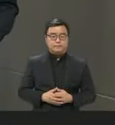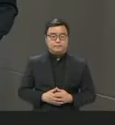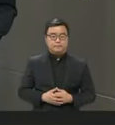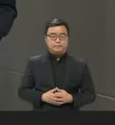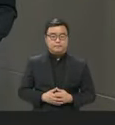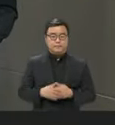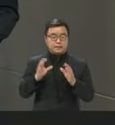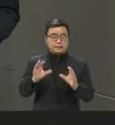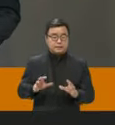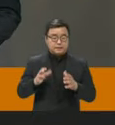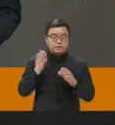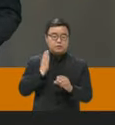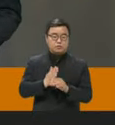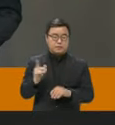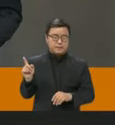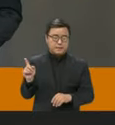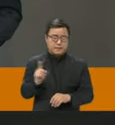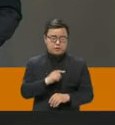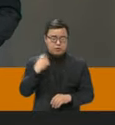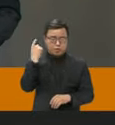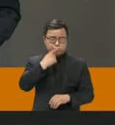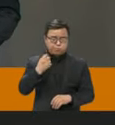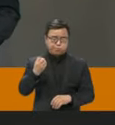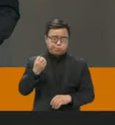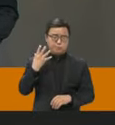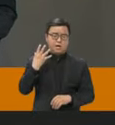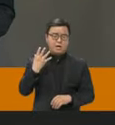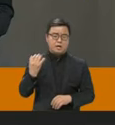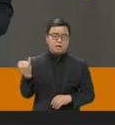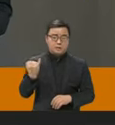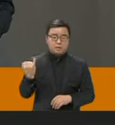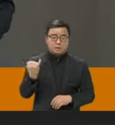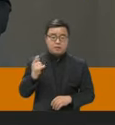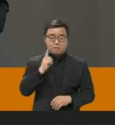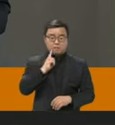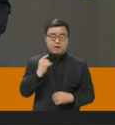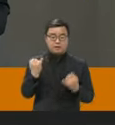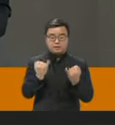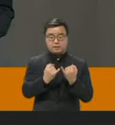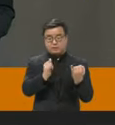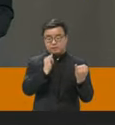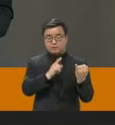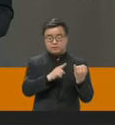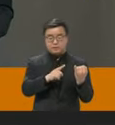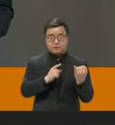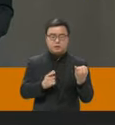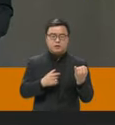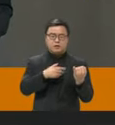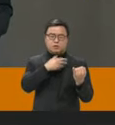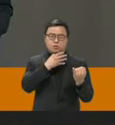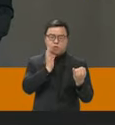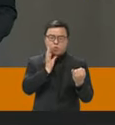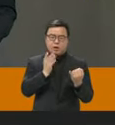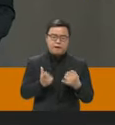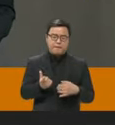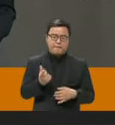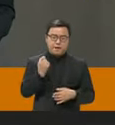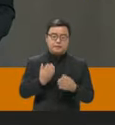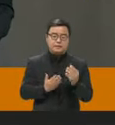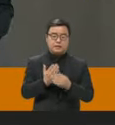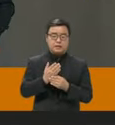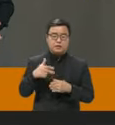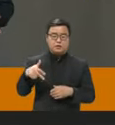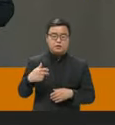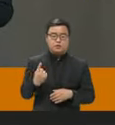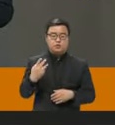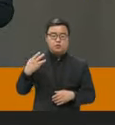자, 세상에서 가장 못생긴 여자라고 불리던 한 여성이 있습니다. 조기 노화 현상이 나타나는 조로증과 함께